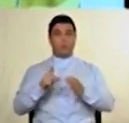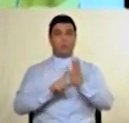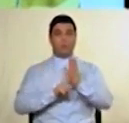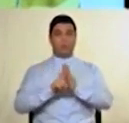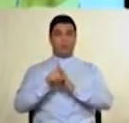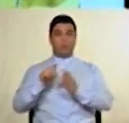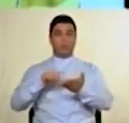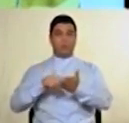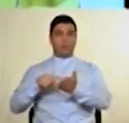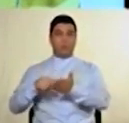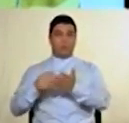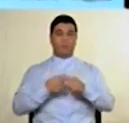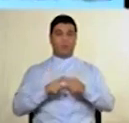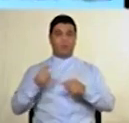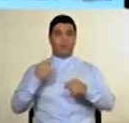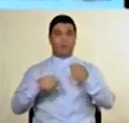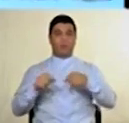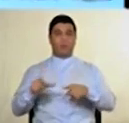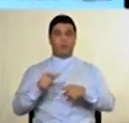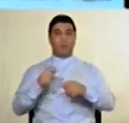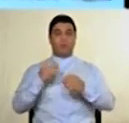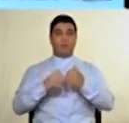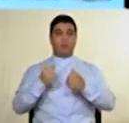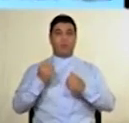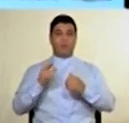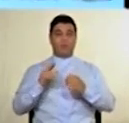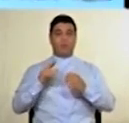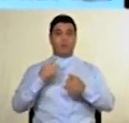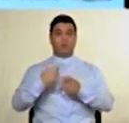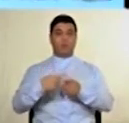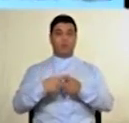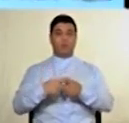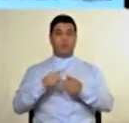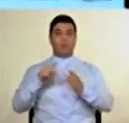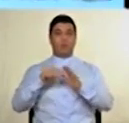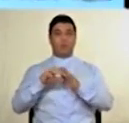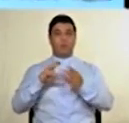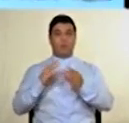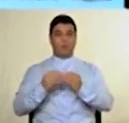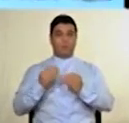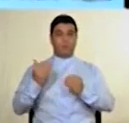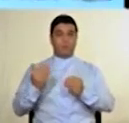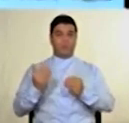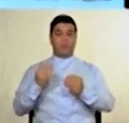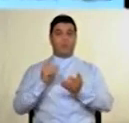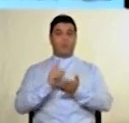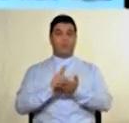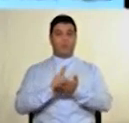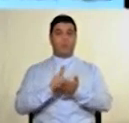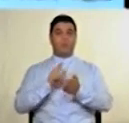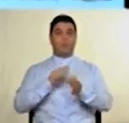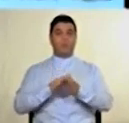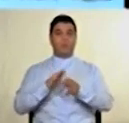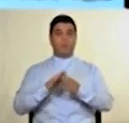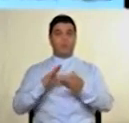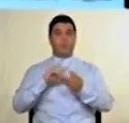boshlang'ich nuqtalari hisoblangan ekan. Va asosan ana shu savdo yo'llari O'rta Osiyo chorraha qismi vazifasini o'tganligi